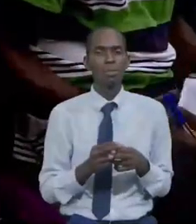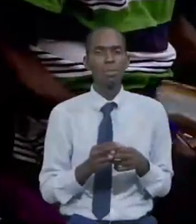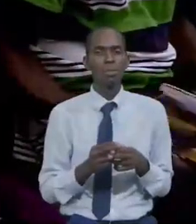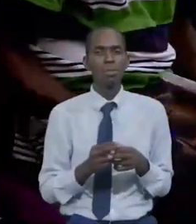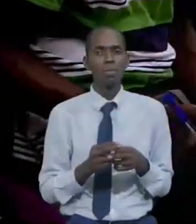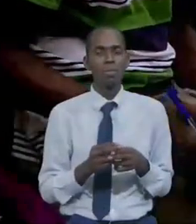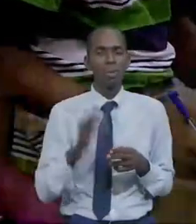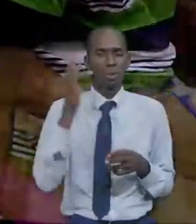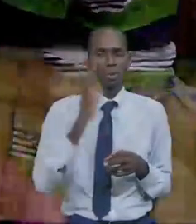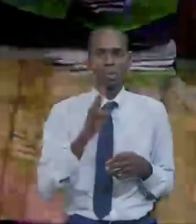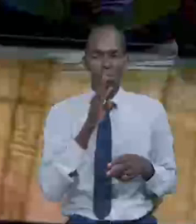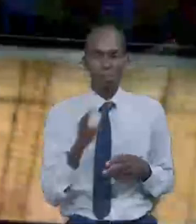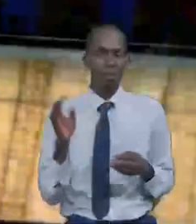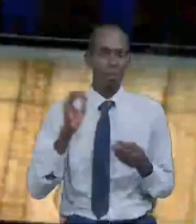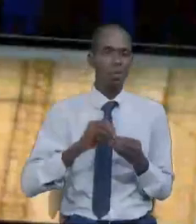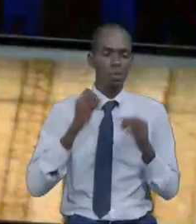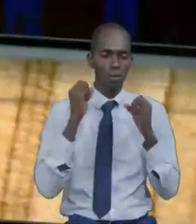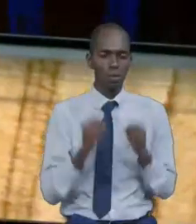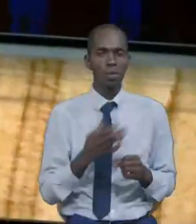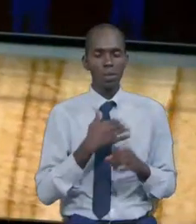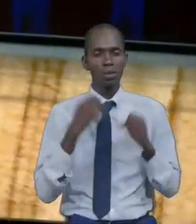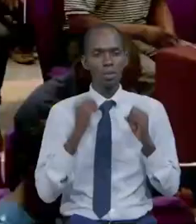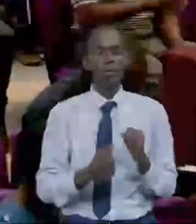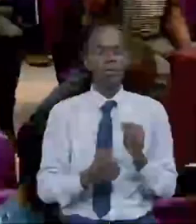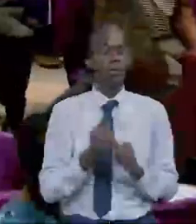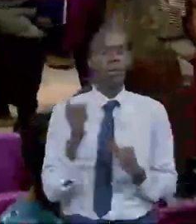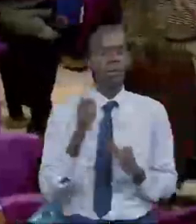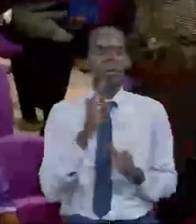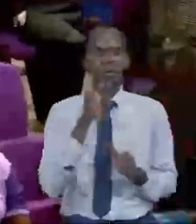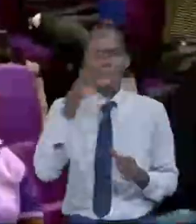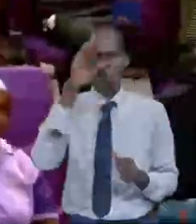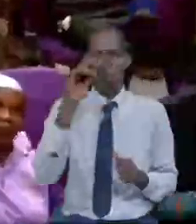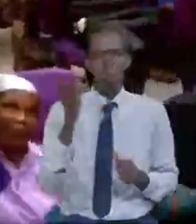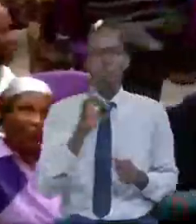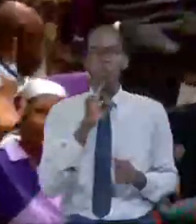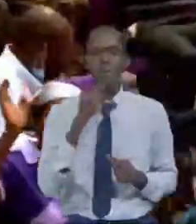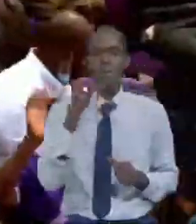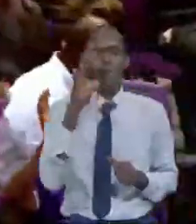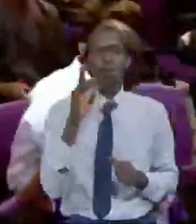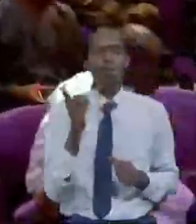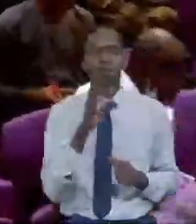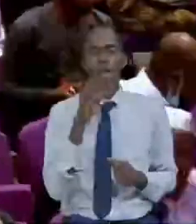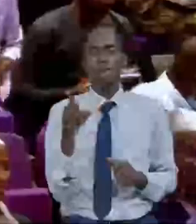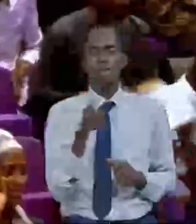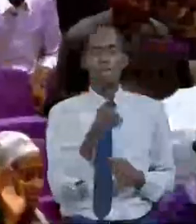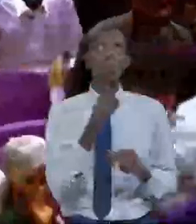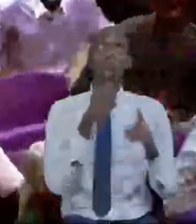Se fortifie de plus en plus. Où est la personne là? Où est l'homme là? Où est la femme là? Où êtes-vous? Parlez au